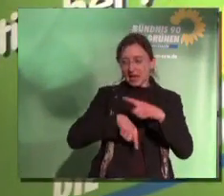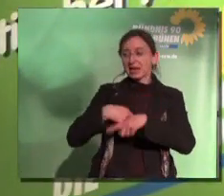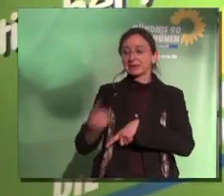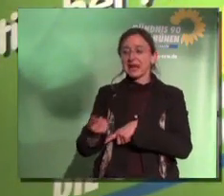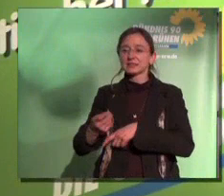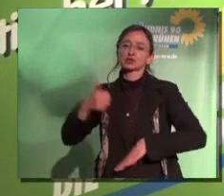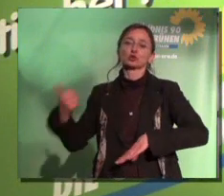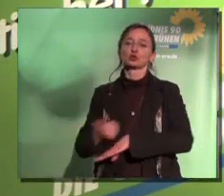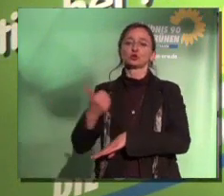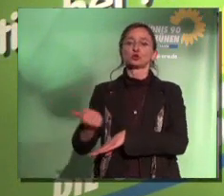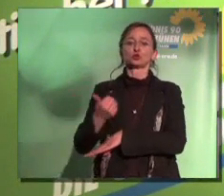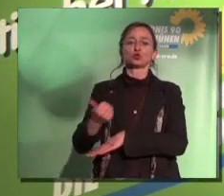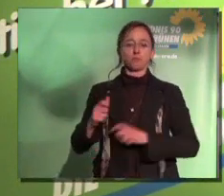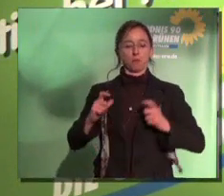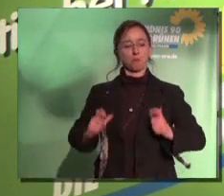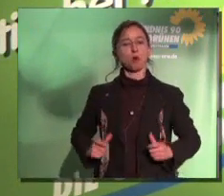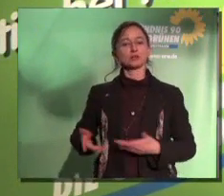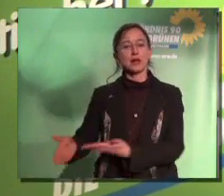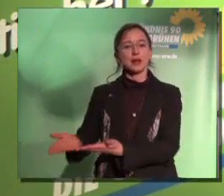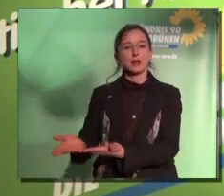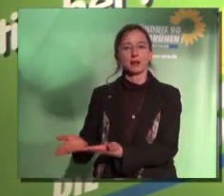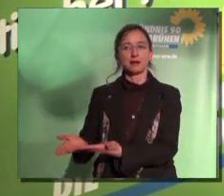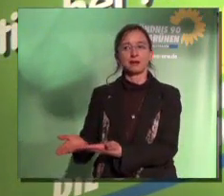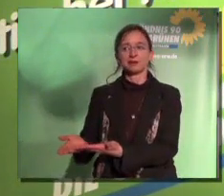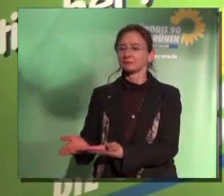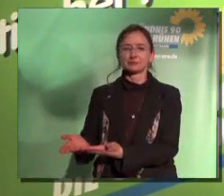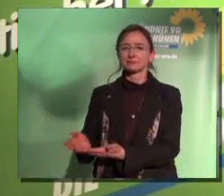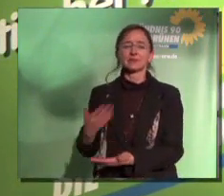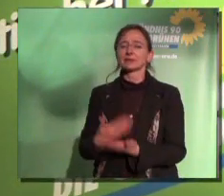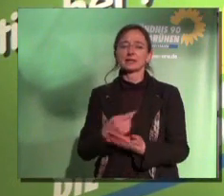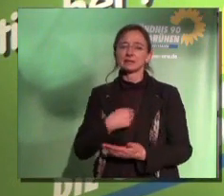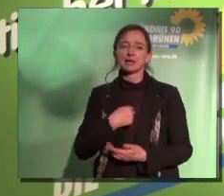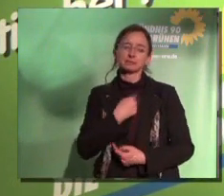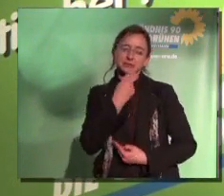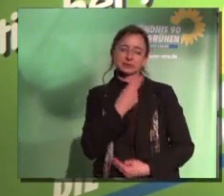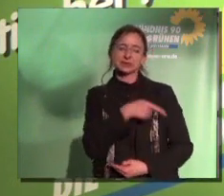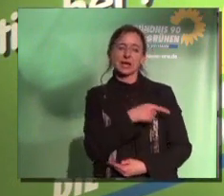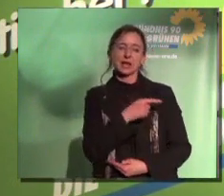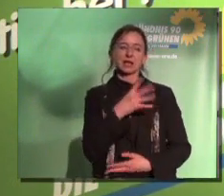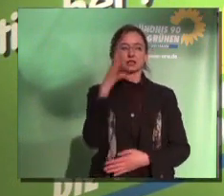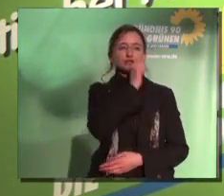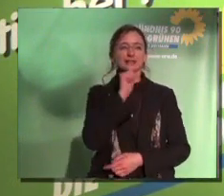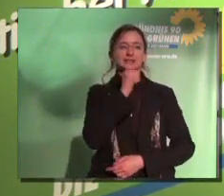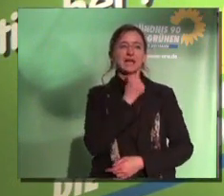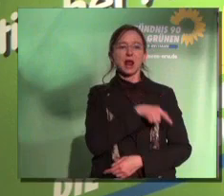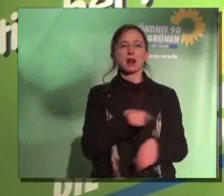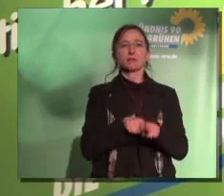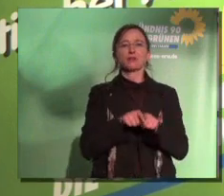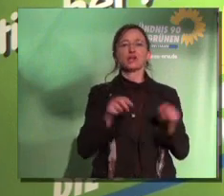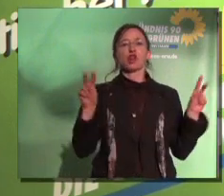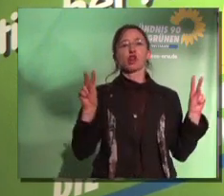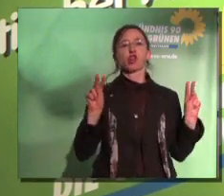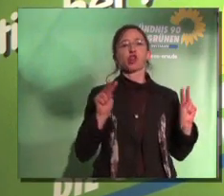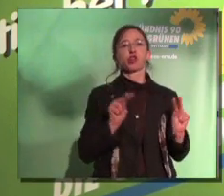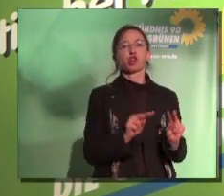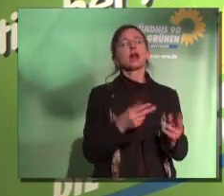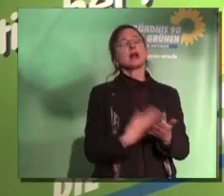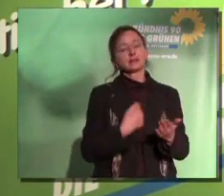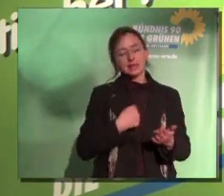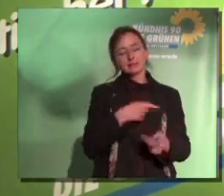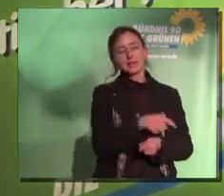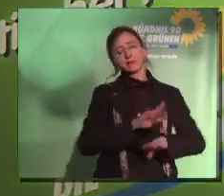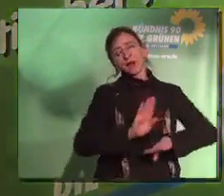ich, Schwarz-Gelb hat abgewirtschaftet und das ist die Wahrheit und deshalb wollen wir sie ersetzen.